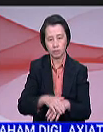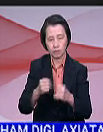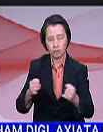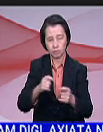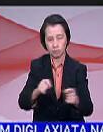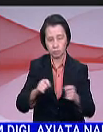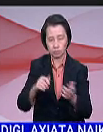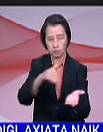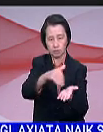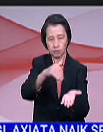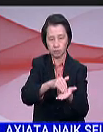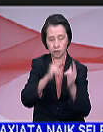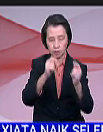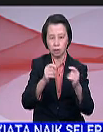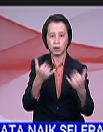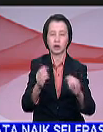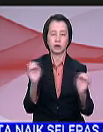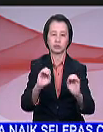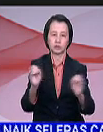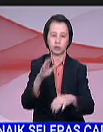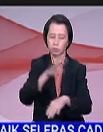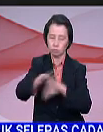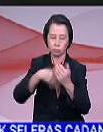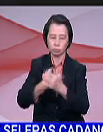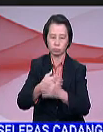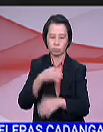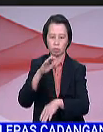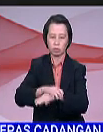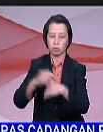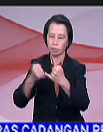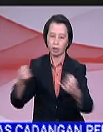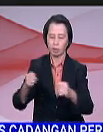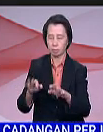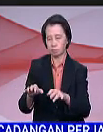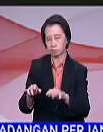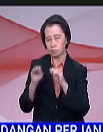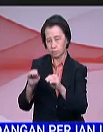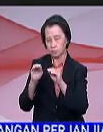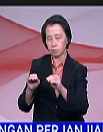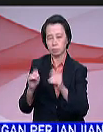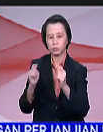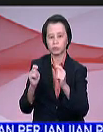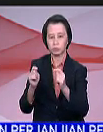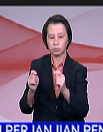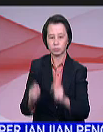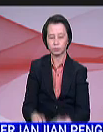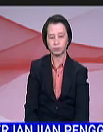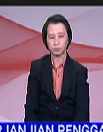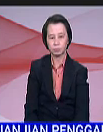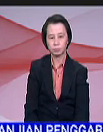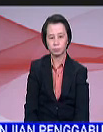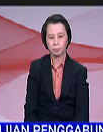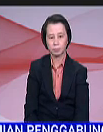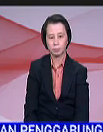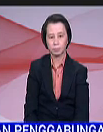center. Kemudian sekarang dah tak ada lah isu benda tu. So dia just onkan telefon, buat. Lepas tu dia pun boleh buat kerja lain. So itu